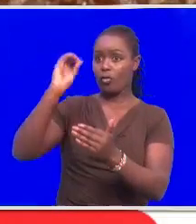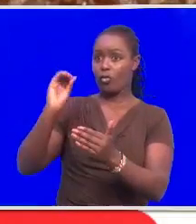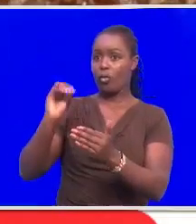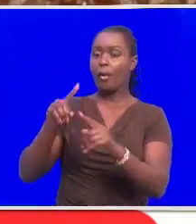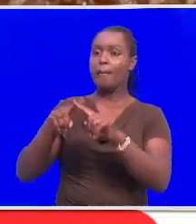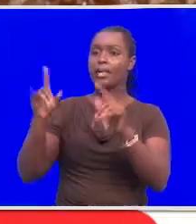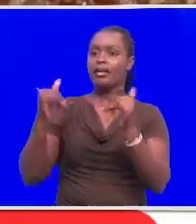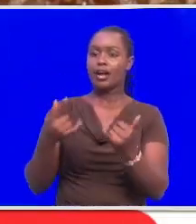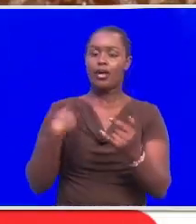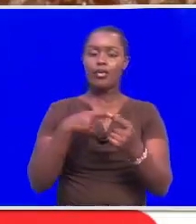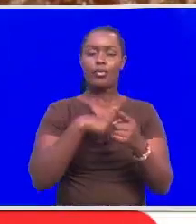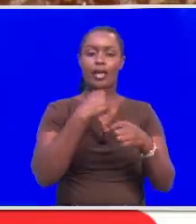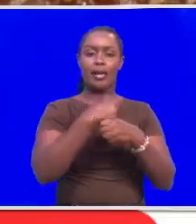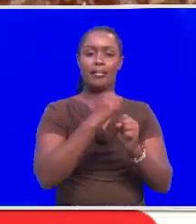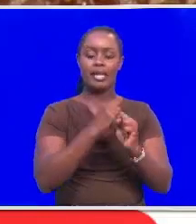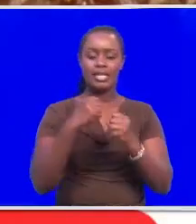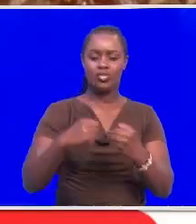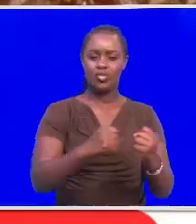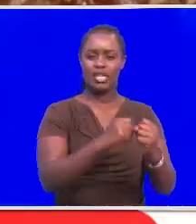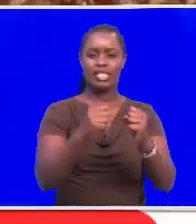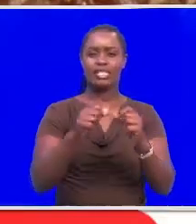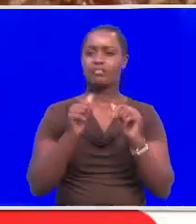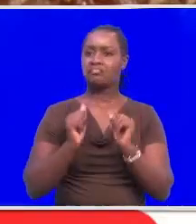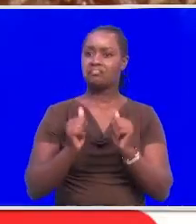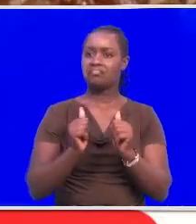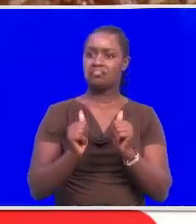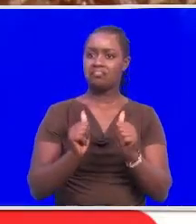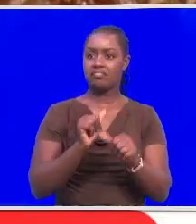thabiti maneno ya elimu.